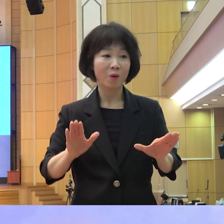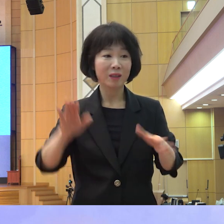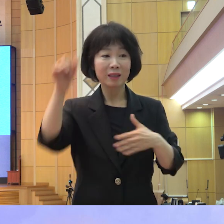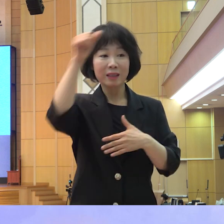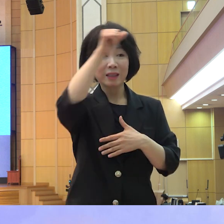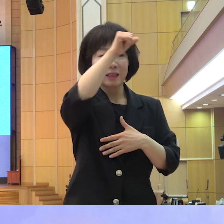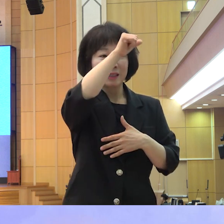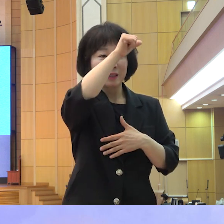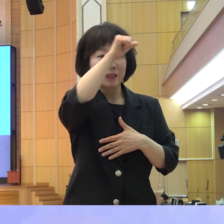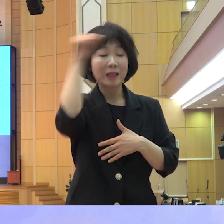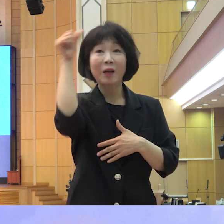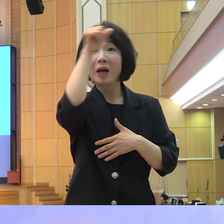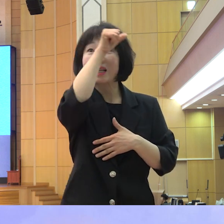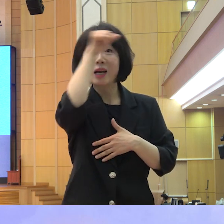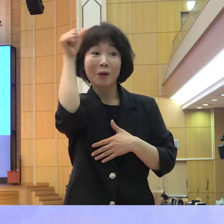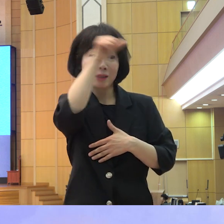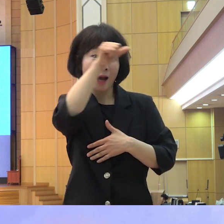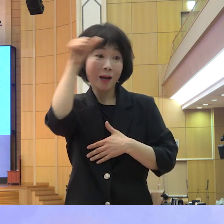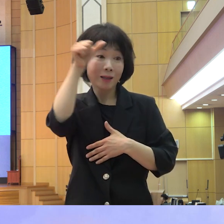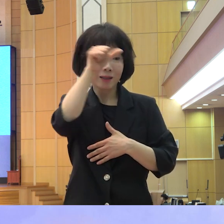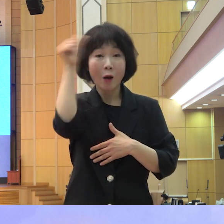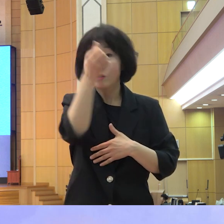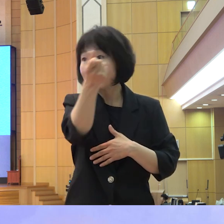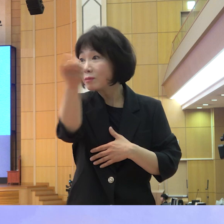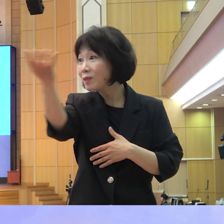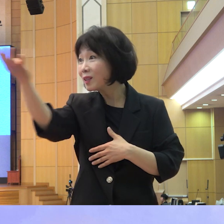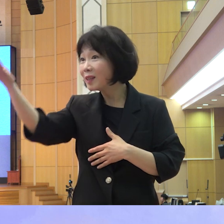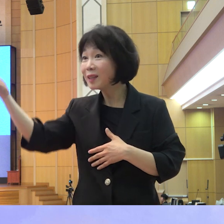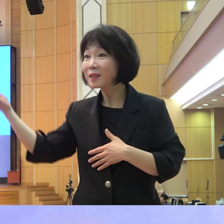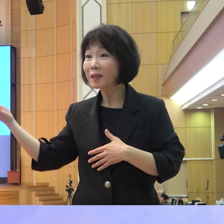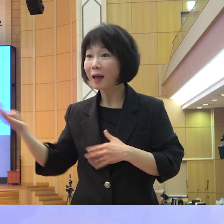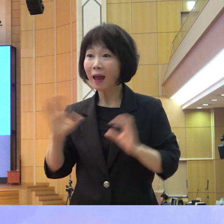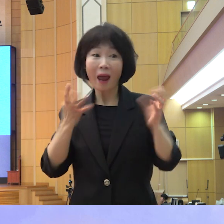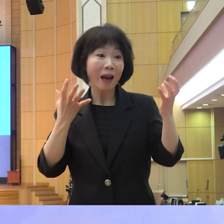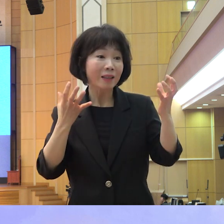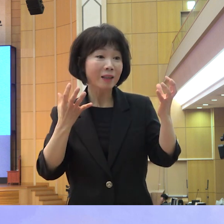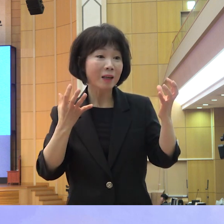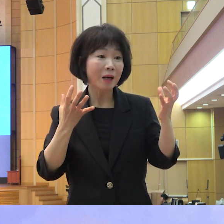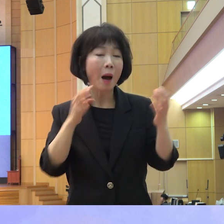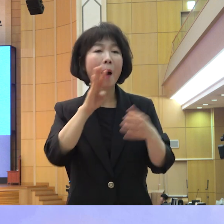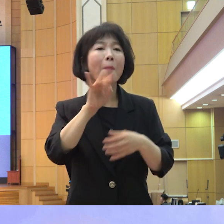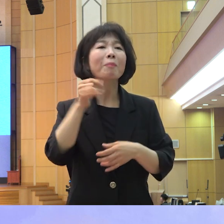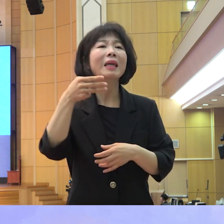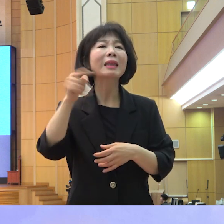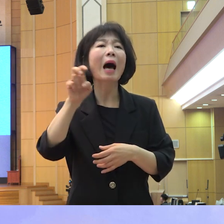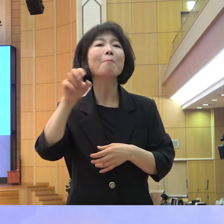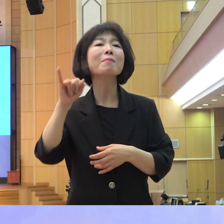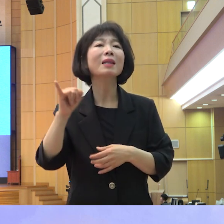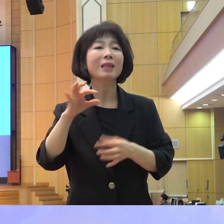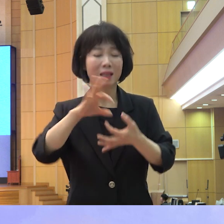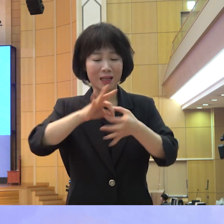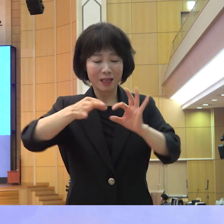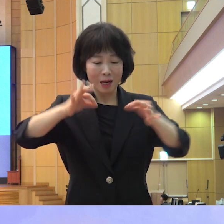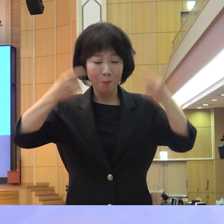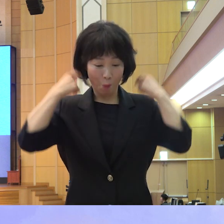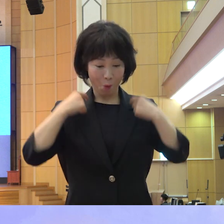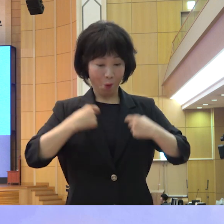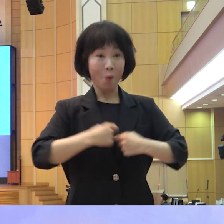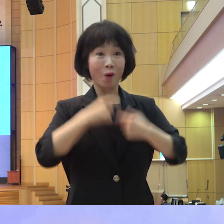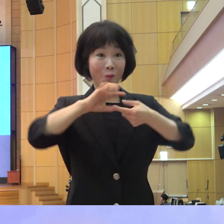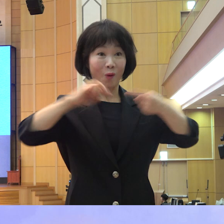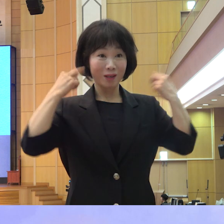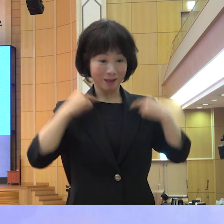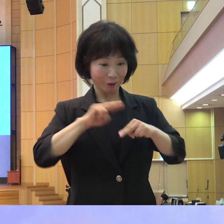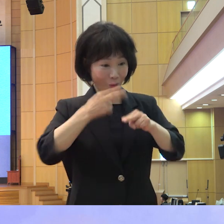있는 비타민 목걸이를 해줬어요. 얼마나 우리 아이들이 신났겠어요. 한 번도 보지도